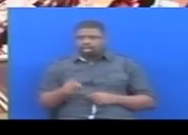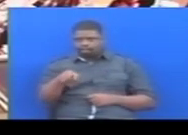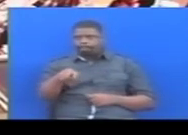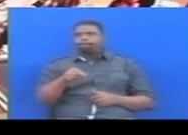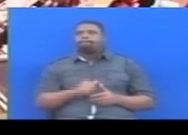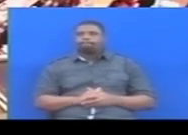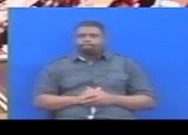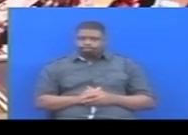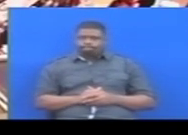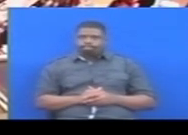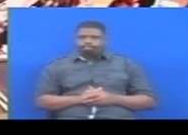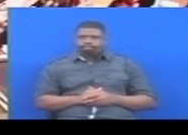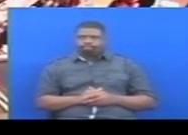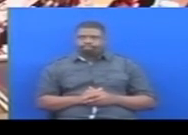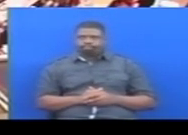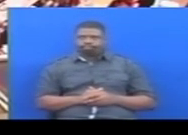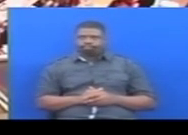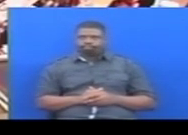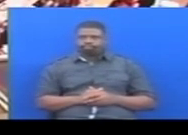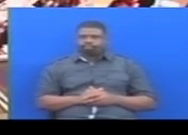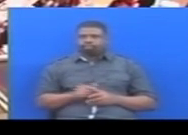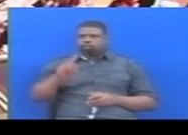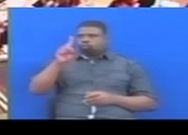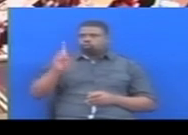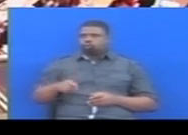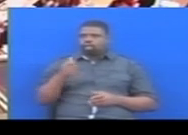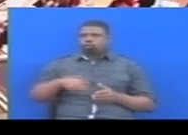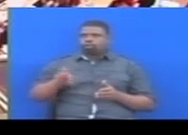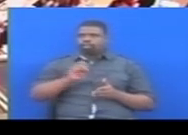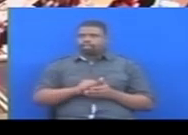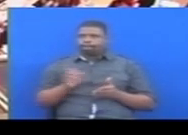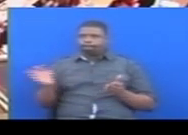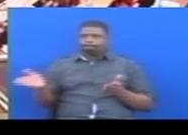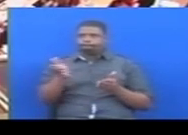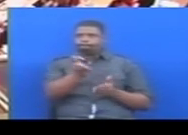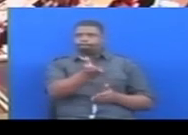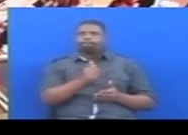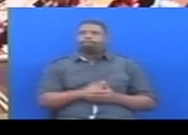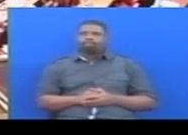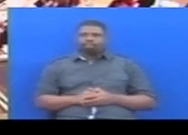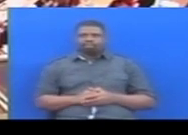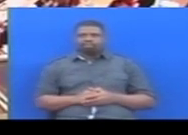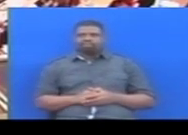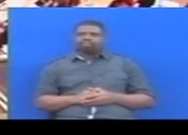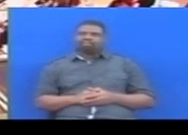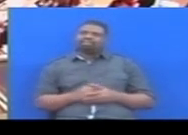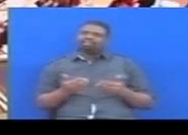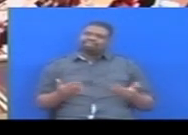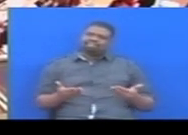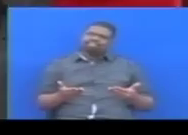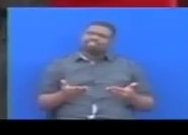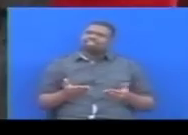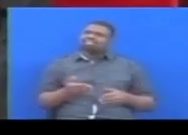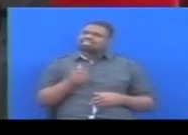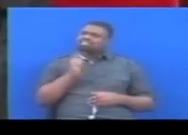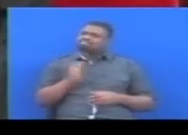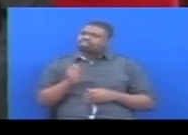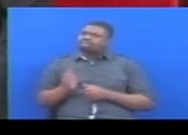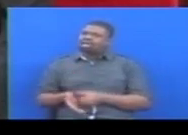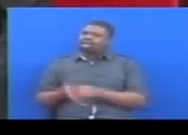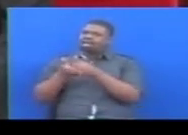Mheshimiwa Zito Kabwe, swali la nyongeza. Mheshimiwa Naibu Spika, ni lini sasa serikali